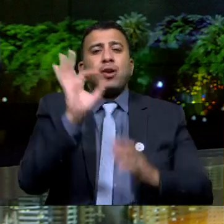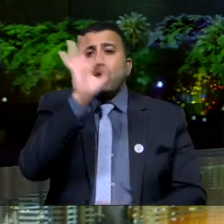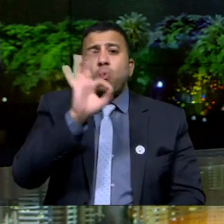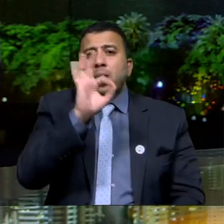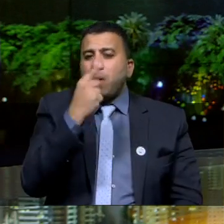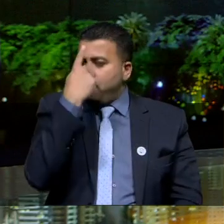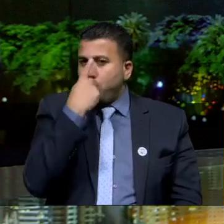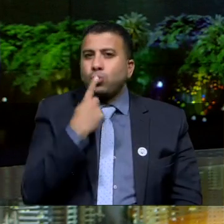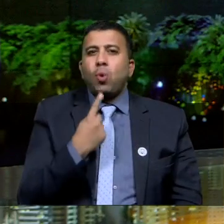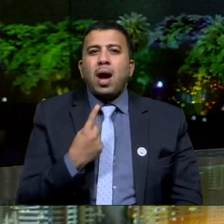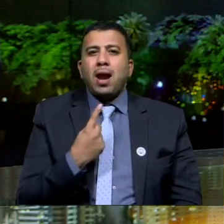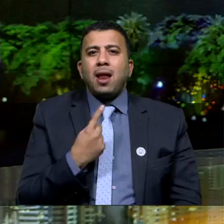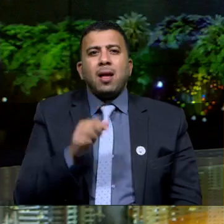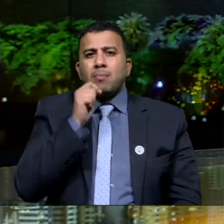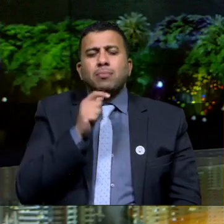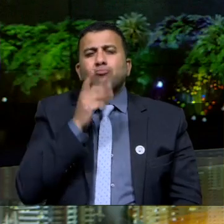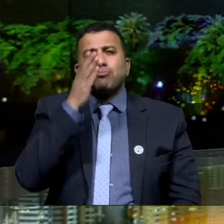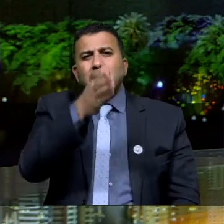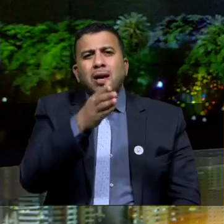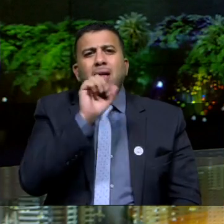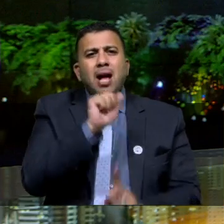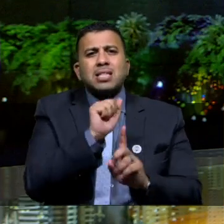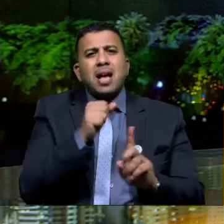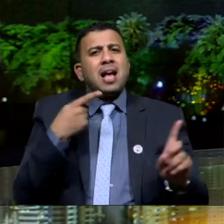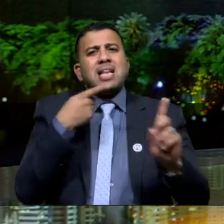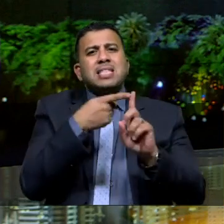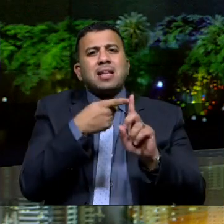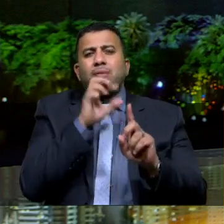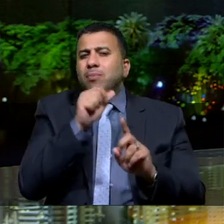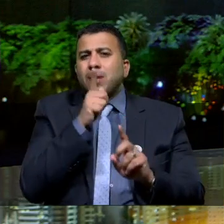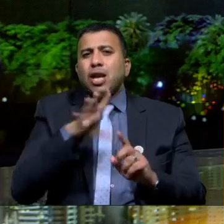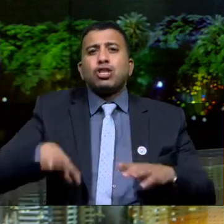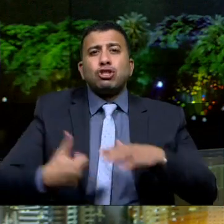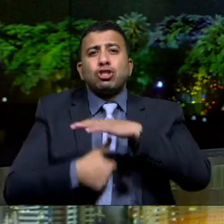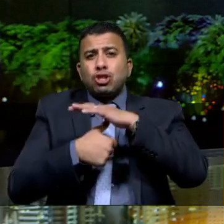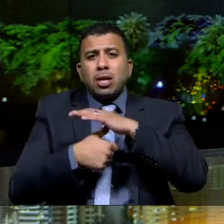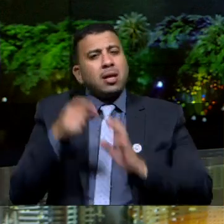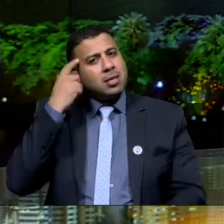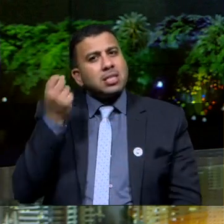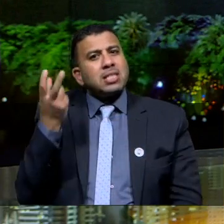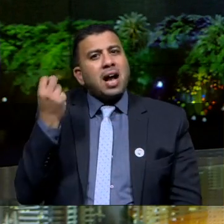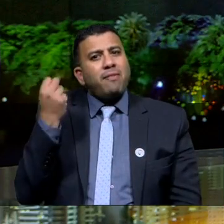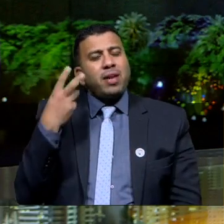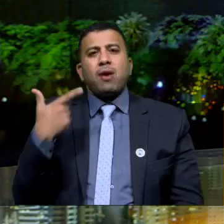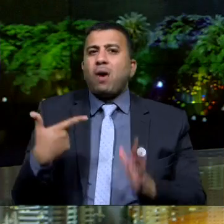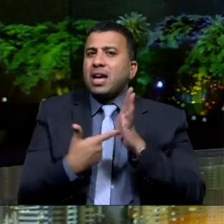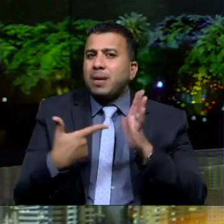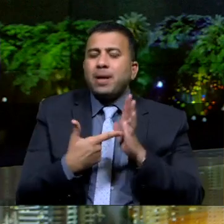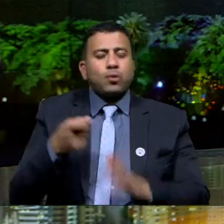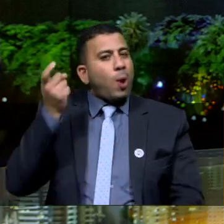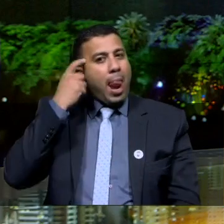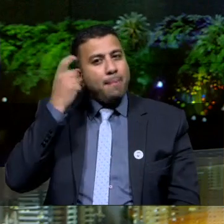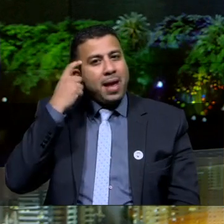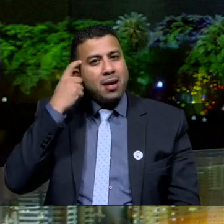مدينة أبورتو البرتغالية على هامش زيارة خاصة استهدف خلالها سموه وجهات ثقافية